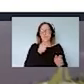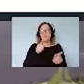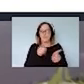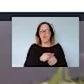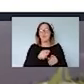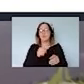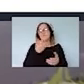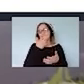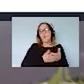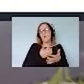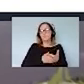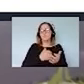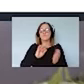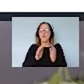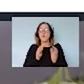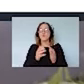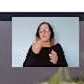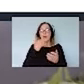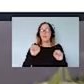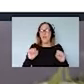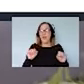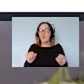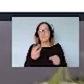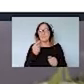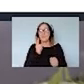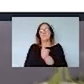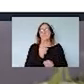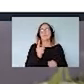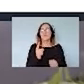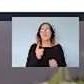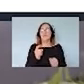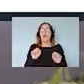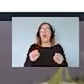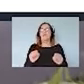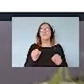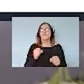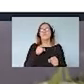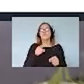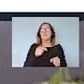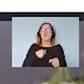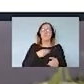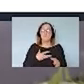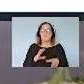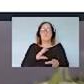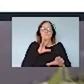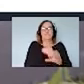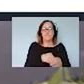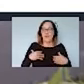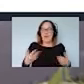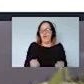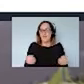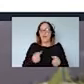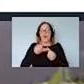do wykorzystania w sposób, który jest bardzo aktywny i który nie jest aktywny tylko dlatego, że ja się w niego angażuję, tylko dlatego, że mogę